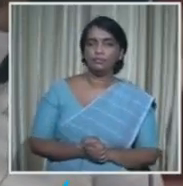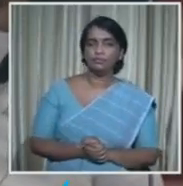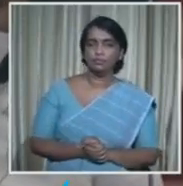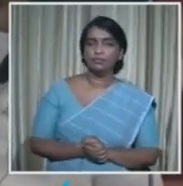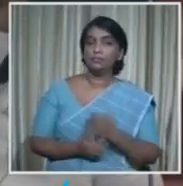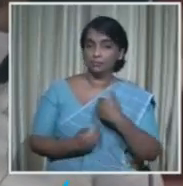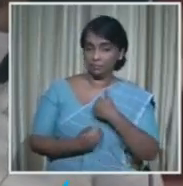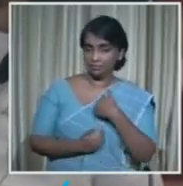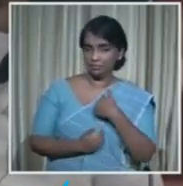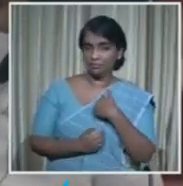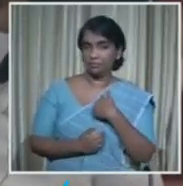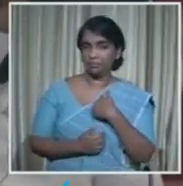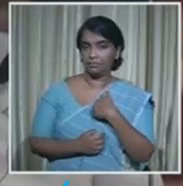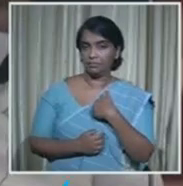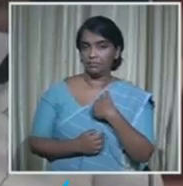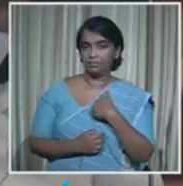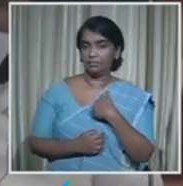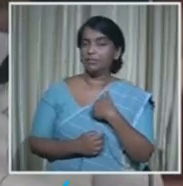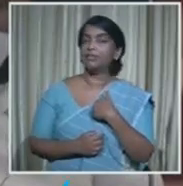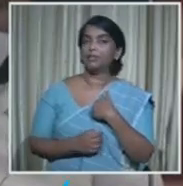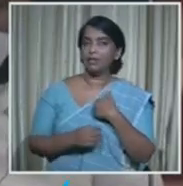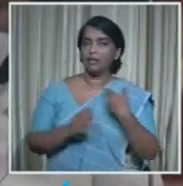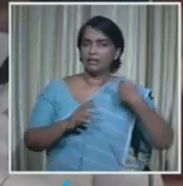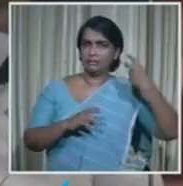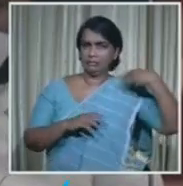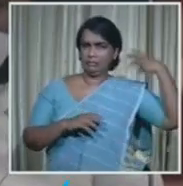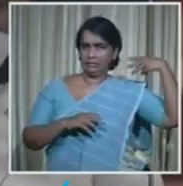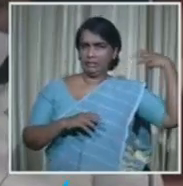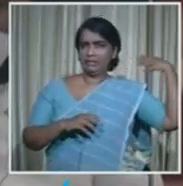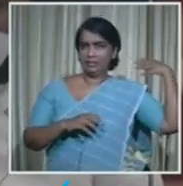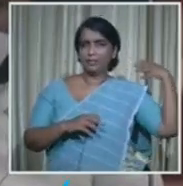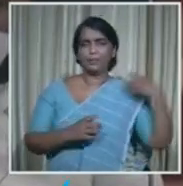mama mita dina ganakata kalin